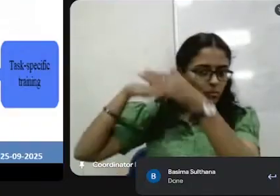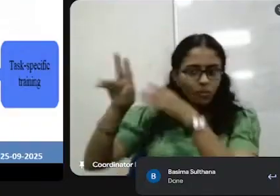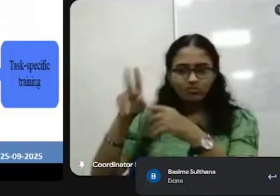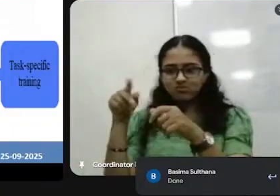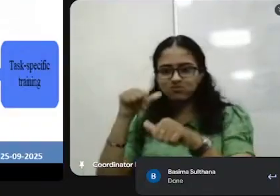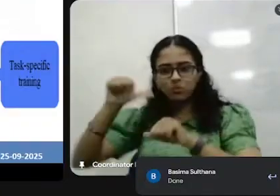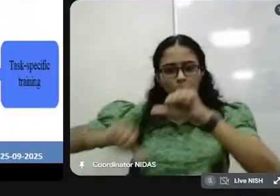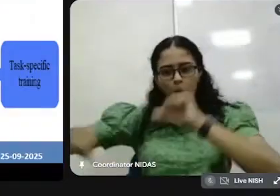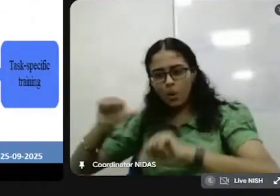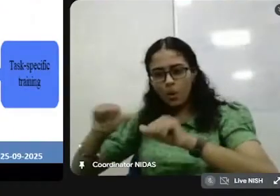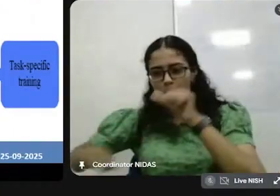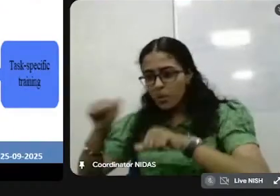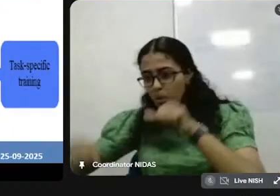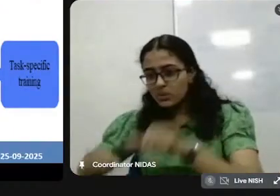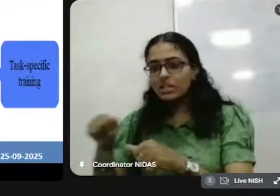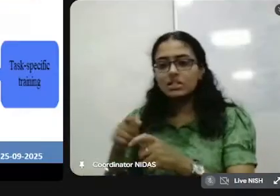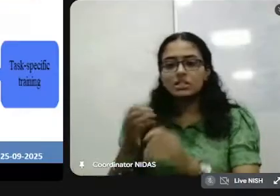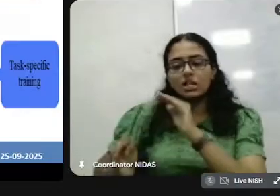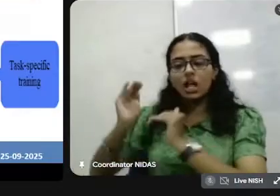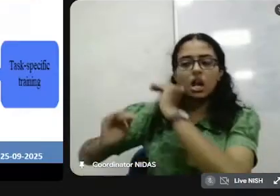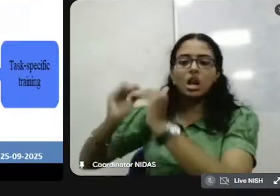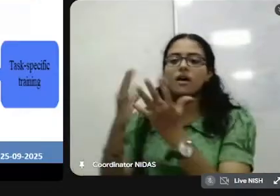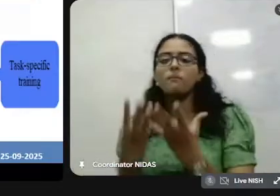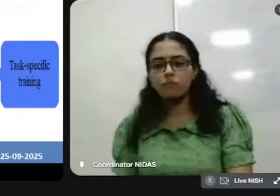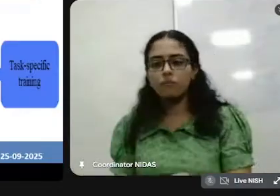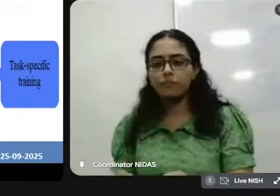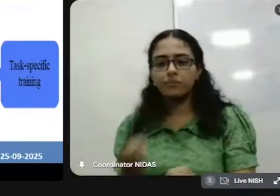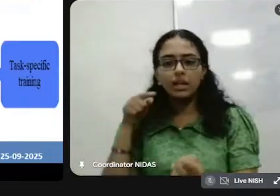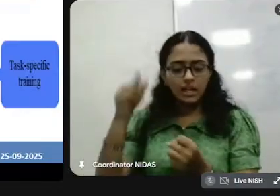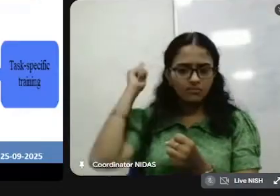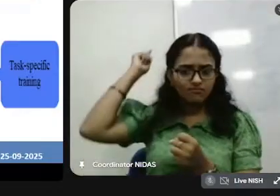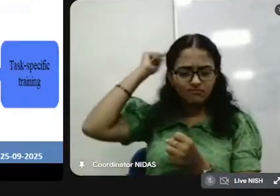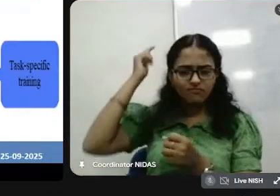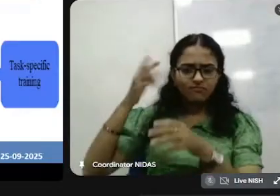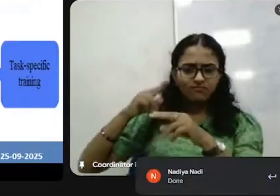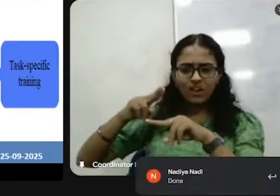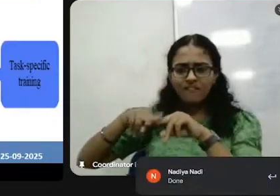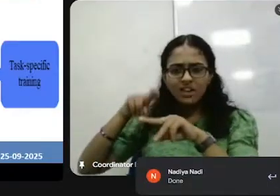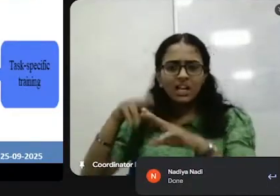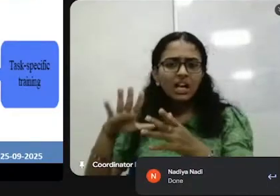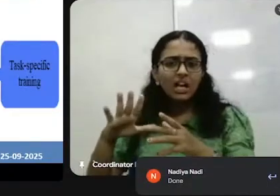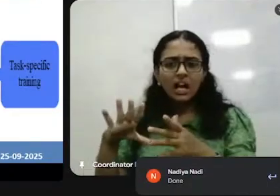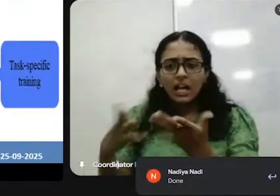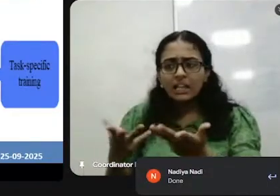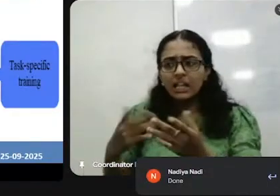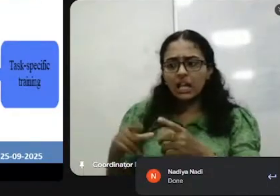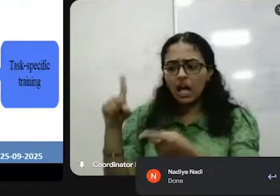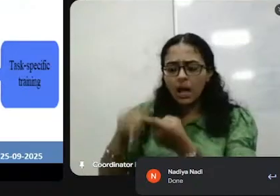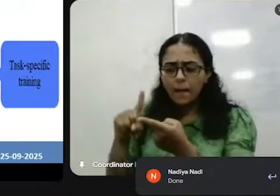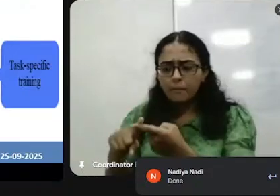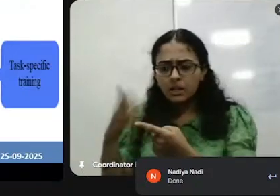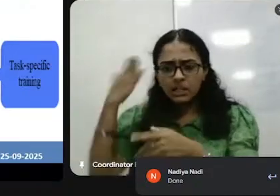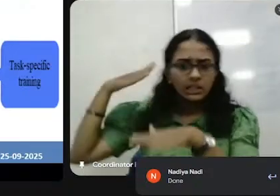വേണ്ടിയിട്ടാണ്. അപ്പൊ ആ ബ്രെയിൻ ഫങ്ഷൻ എന്തൊക്കെയാണ് അവിടെ കുറഞ്ഞിരിക്കുന്നത് അല്ലെ എന്തൊക്കെയാണ് അവർക്ക് ഇല്ലാത്തതെന്ന് അറിയാൻ വേണ്ടിയിട്ട്